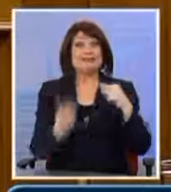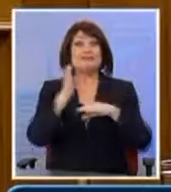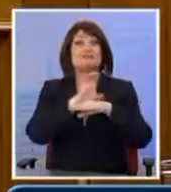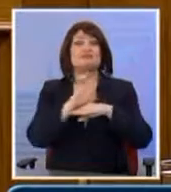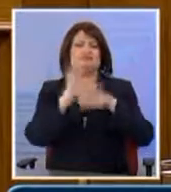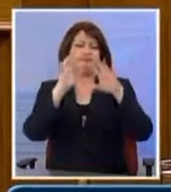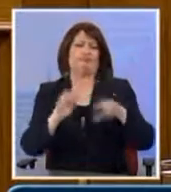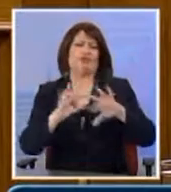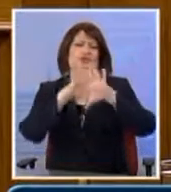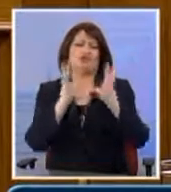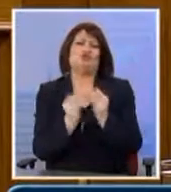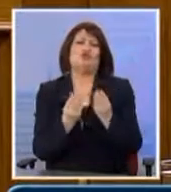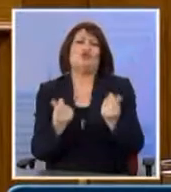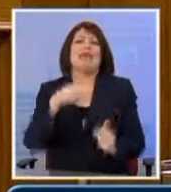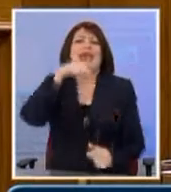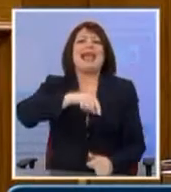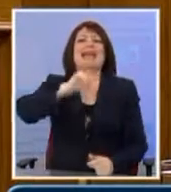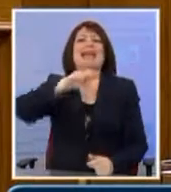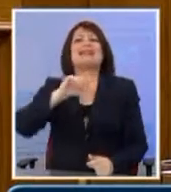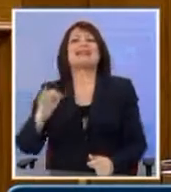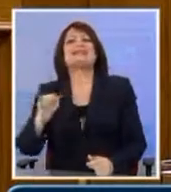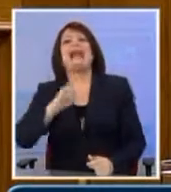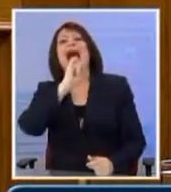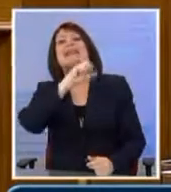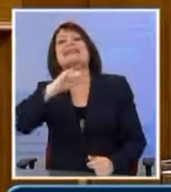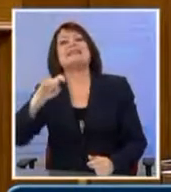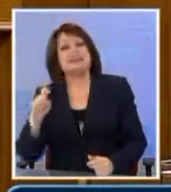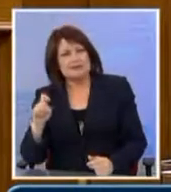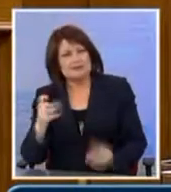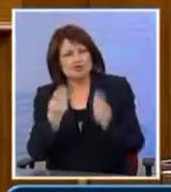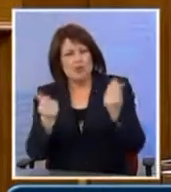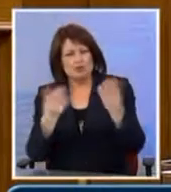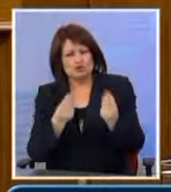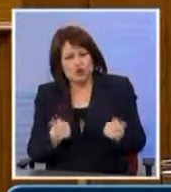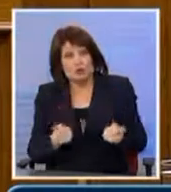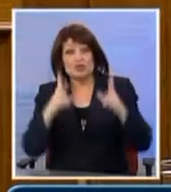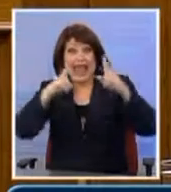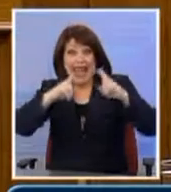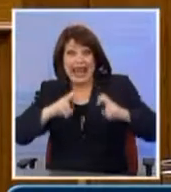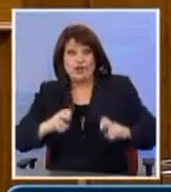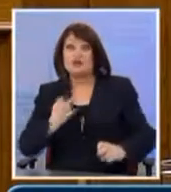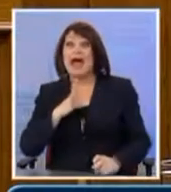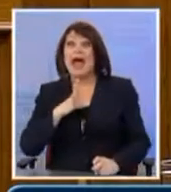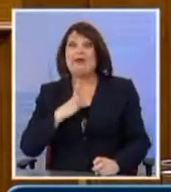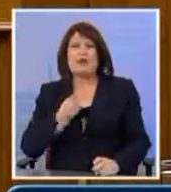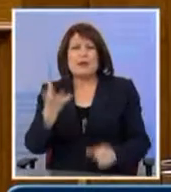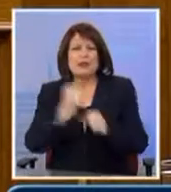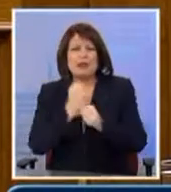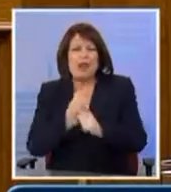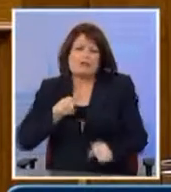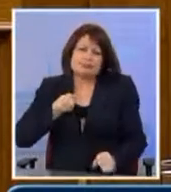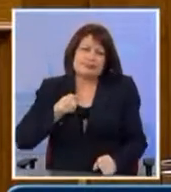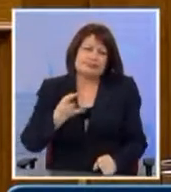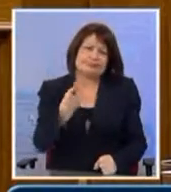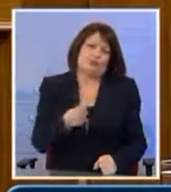πληροφοριακά συστήματα, το νέο TAXIS και το νέο ISIS, ενώ ο αριθμός των ελεκτών έχει υπερδιπλασιαστεί σε σχέση με ότι ήταν